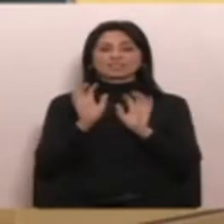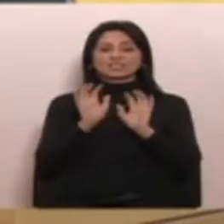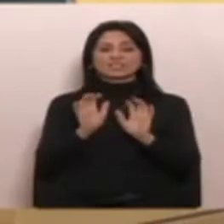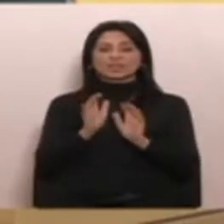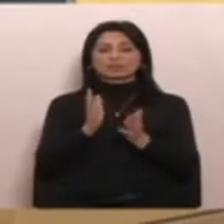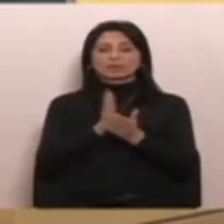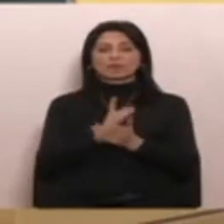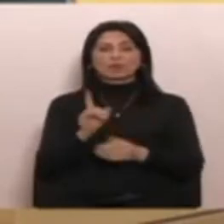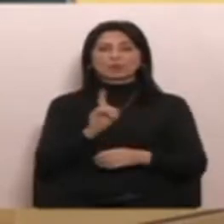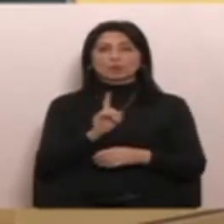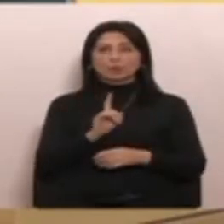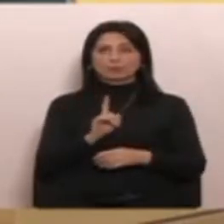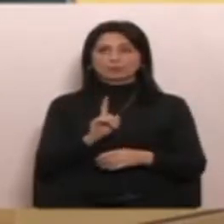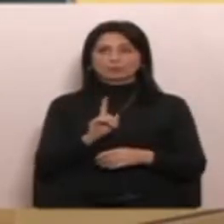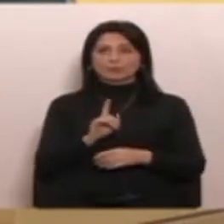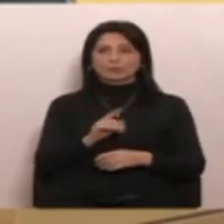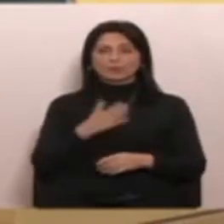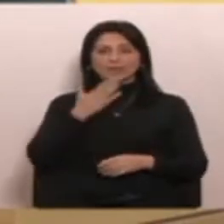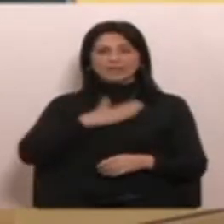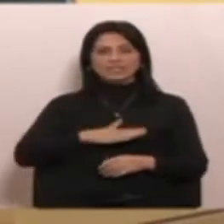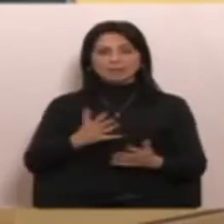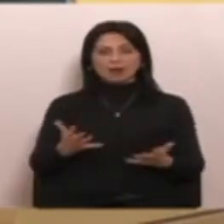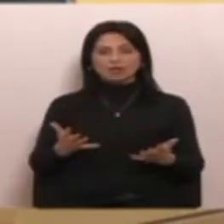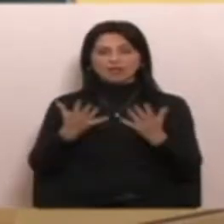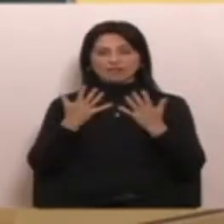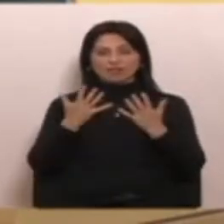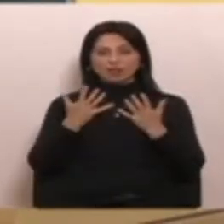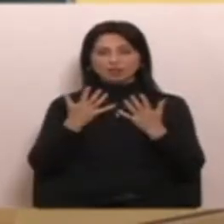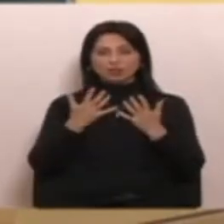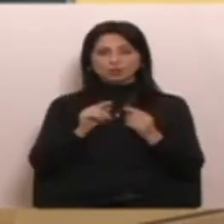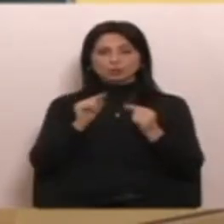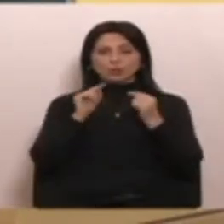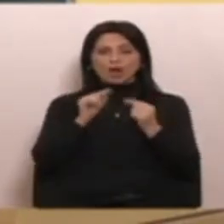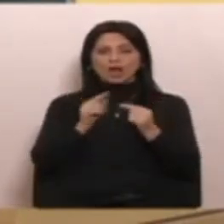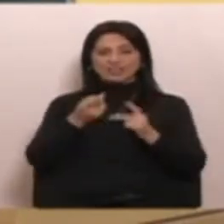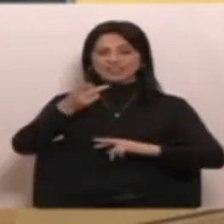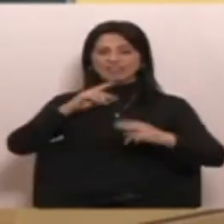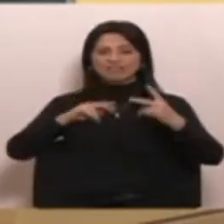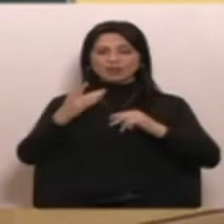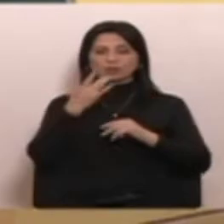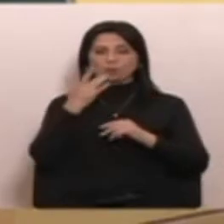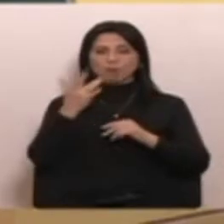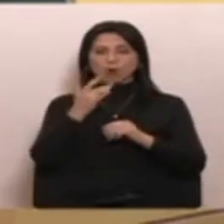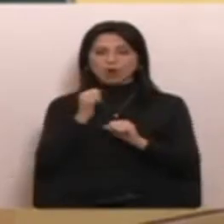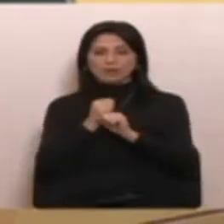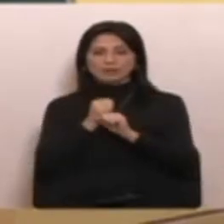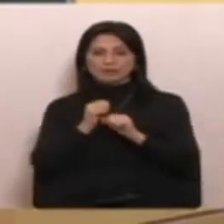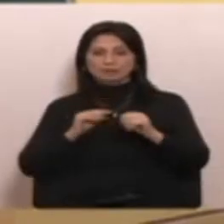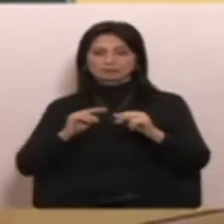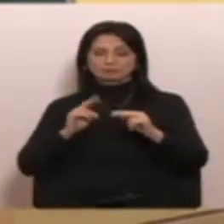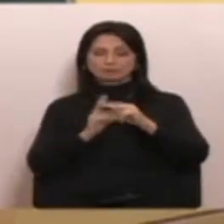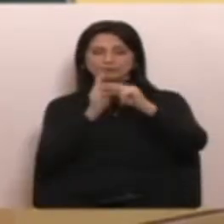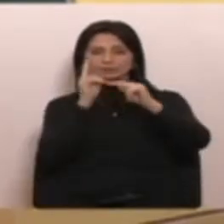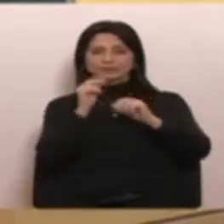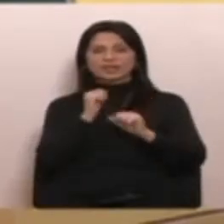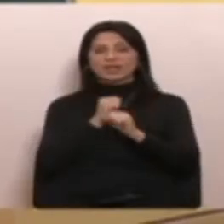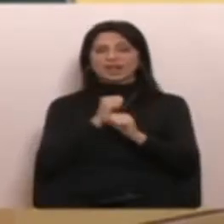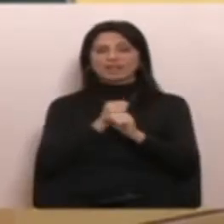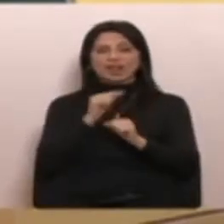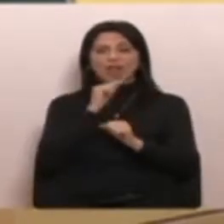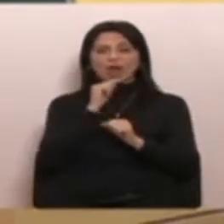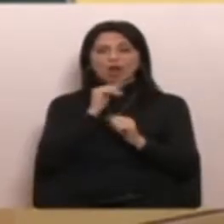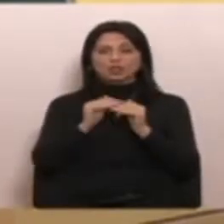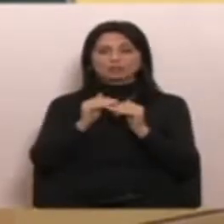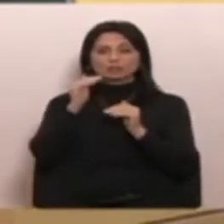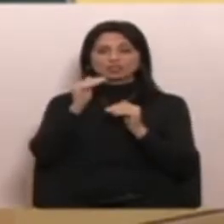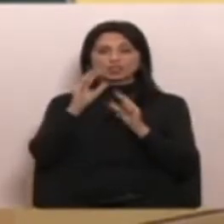რომ საკმაოდ ეფექტური ანტიინფლაციური პოლიტიკის ფონზე არ მოხდეს ეკონომიკური ზრდის